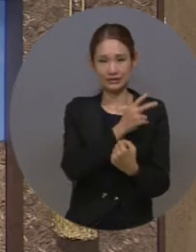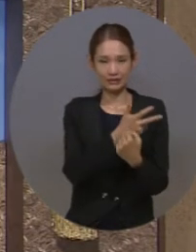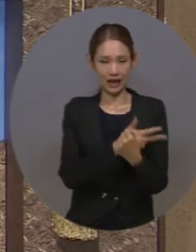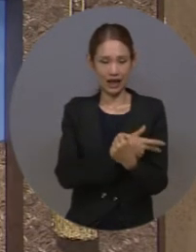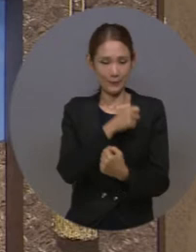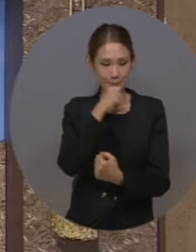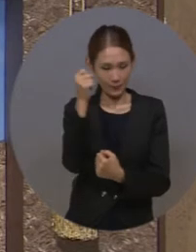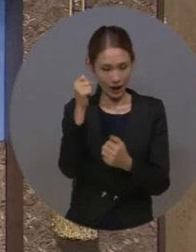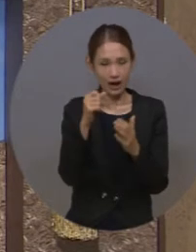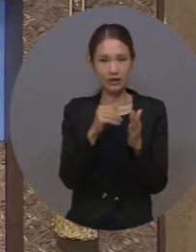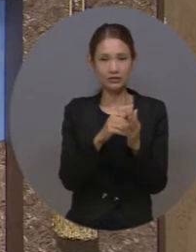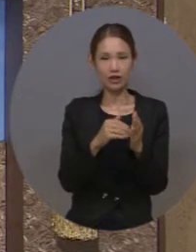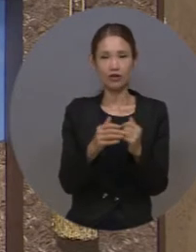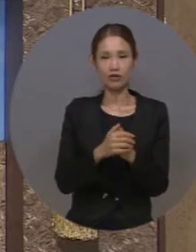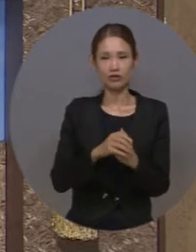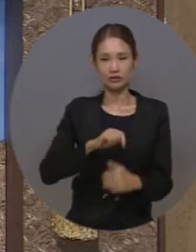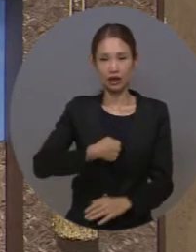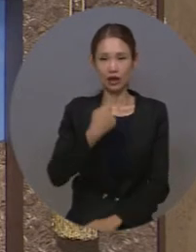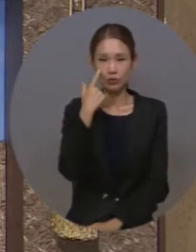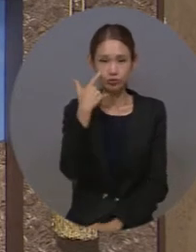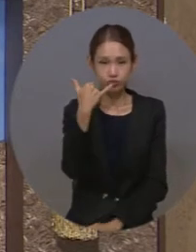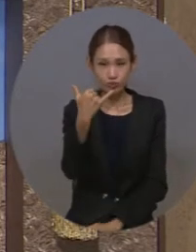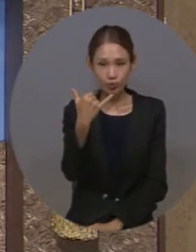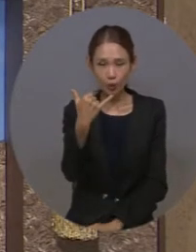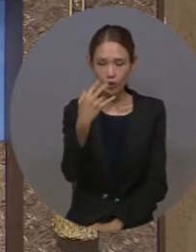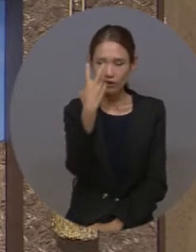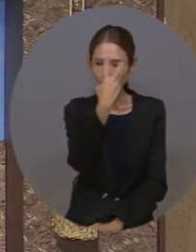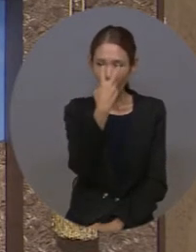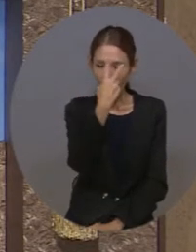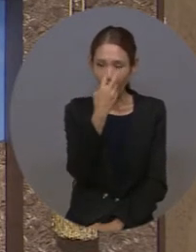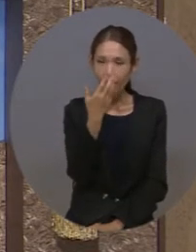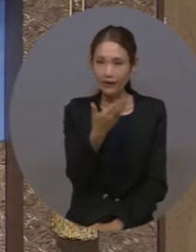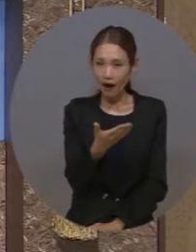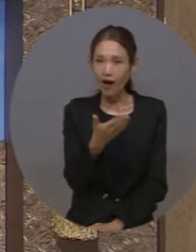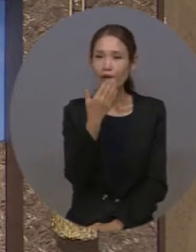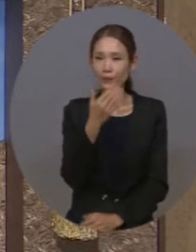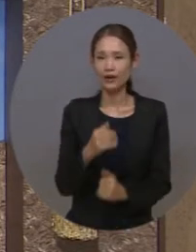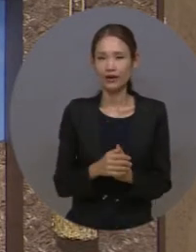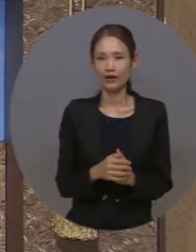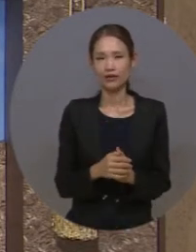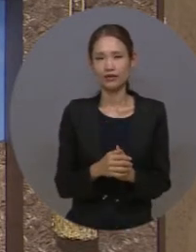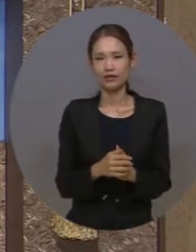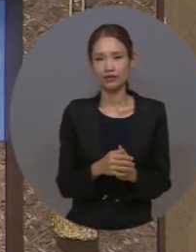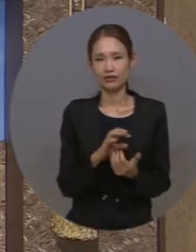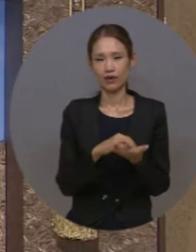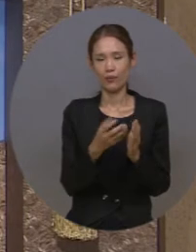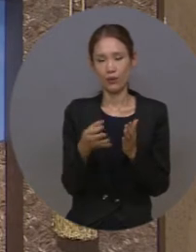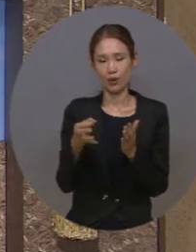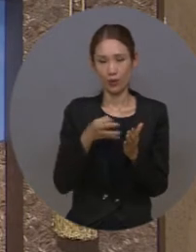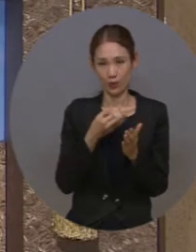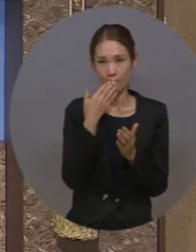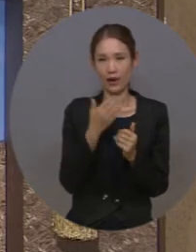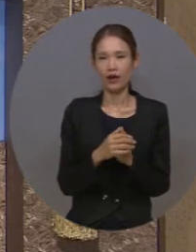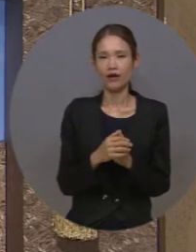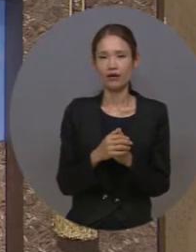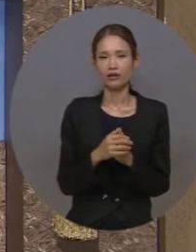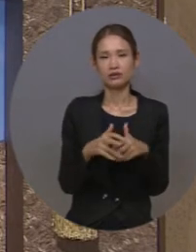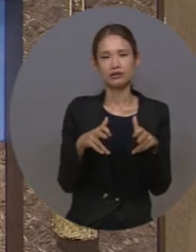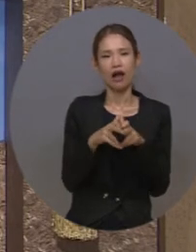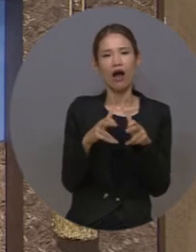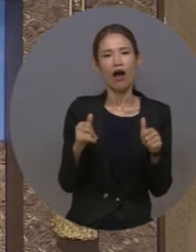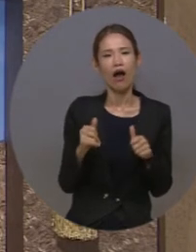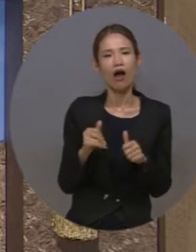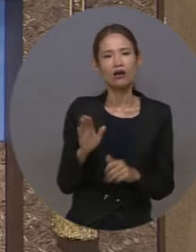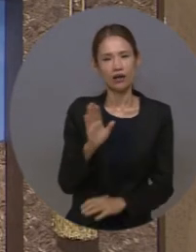자격증을 따가지고 자기 부모를 케어해 줄 수가 있습니다. 네. 그러면 자기가 그만큼 또 보수를 받고요. 근데 장애인은 그게 안